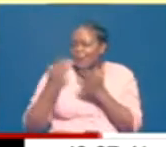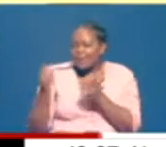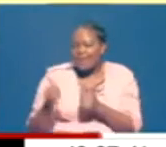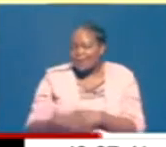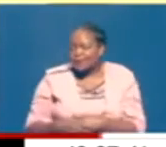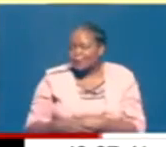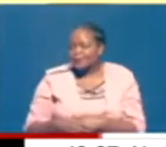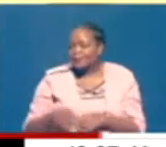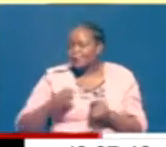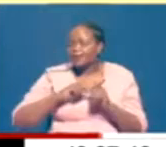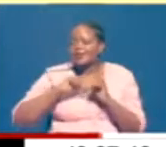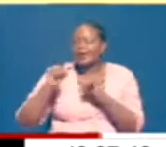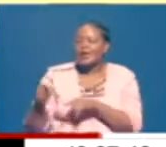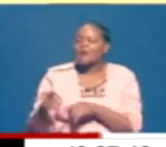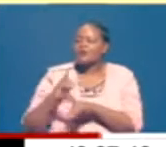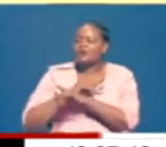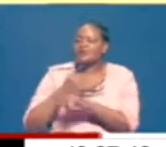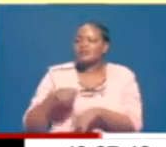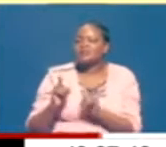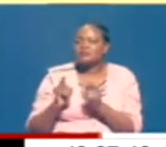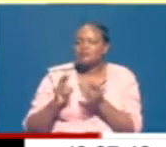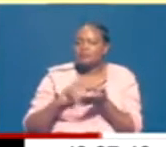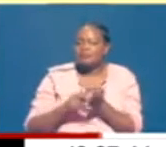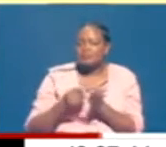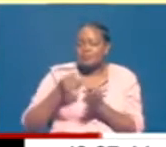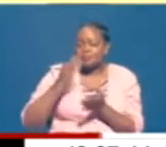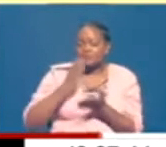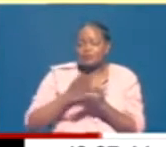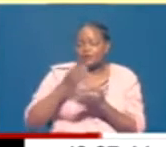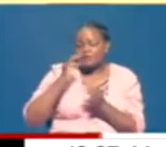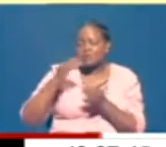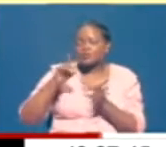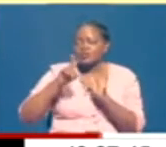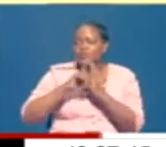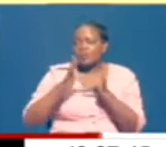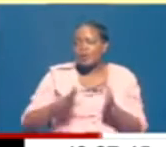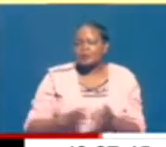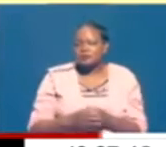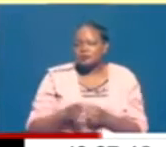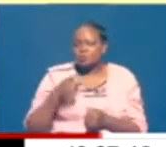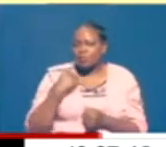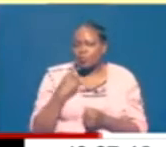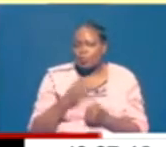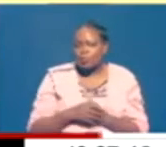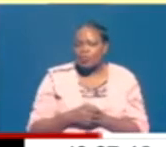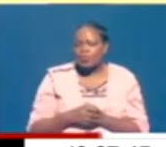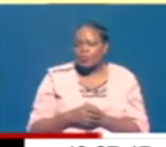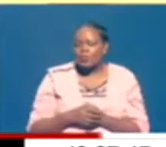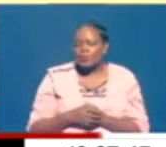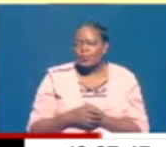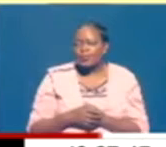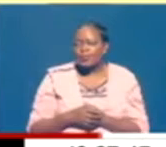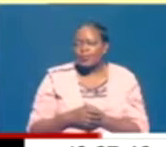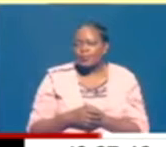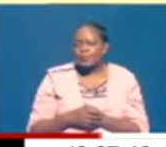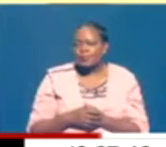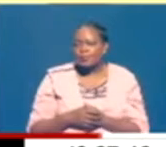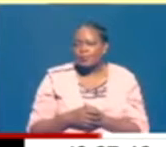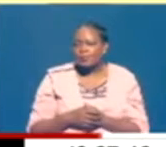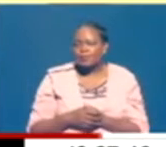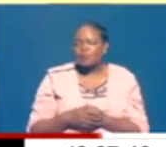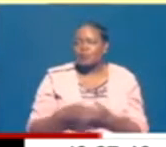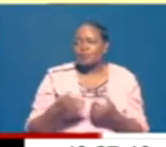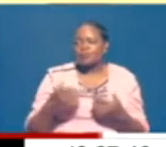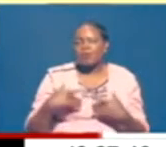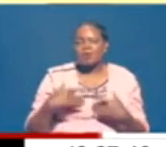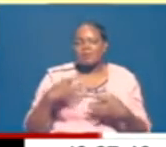ya kuja kujitetea. Kwa sababu hata kama kulikuwa na mawakili pale ambaye walikuwa na linda zile interest, tutasema